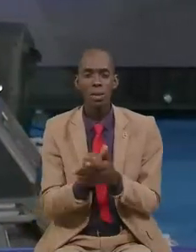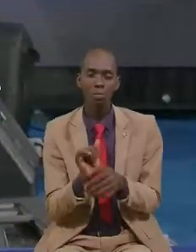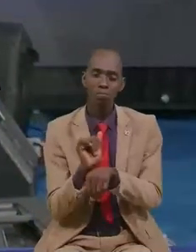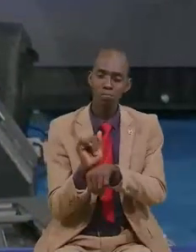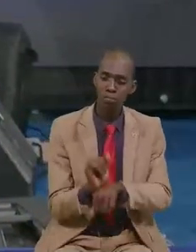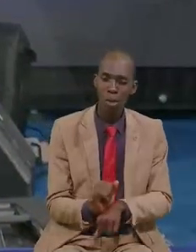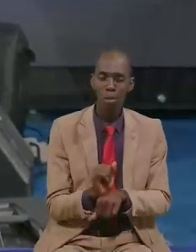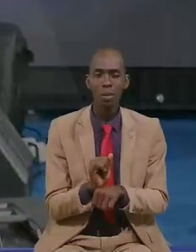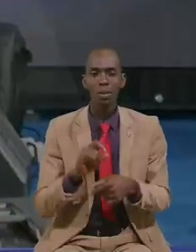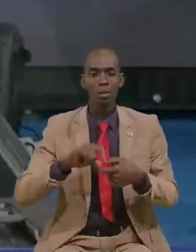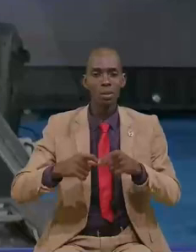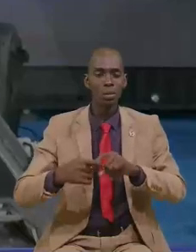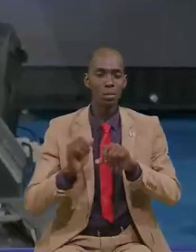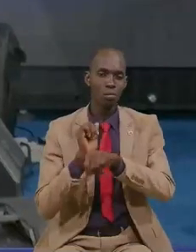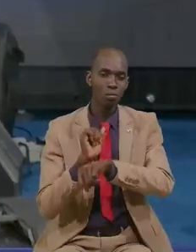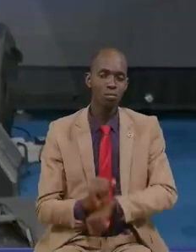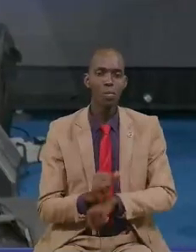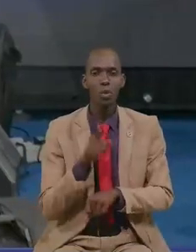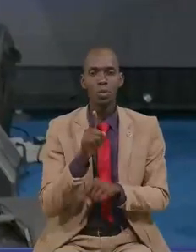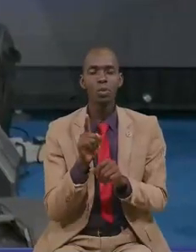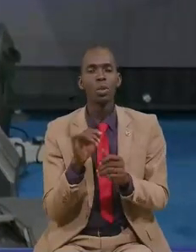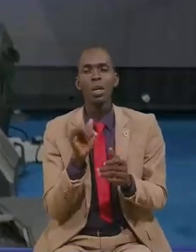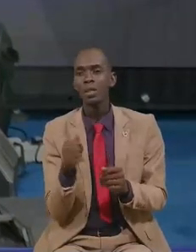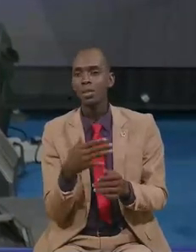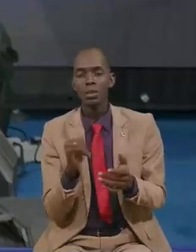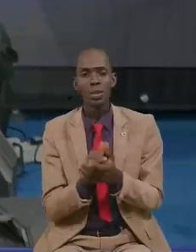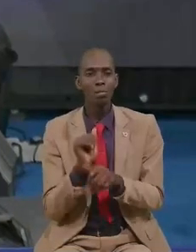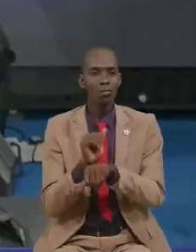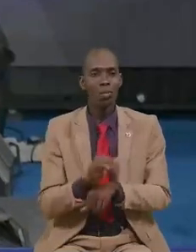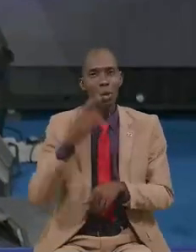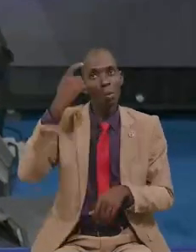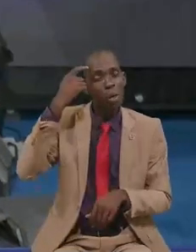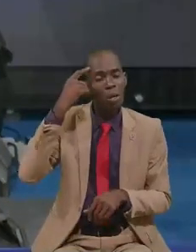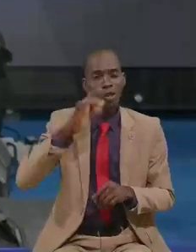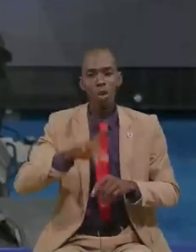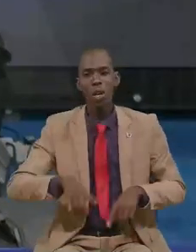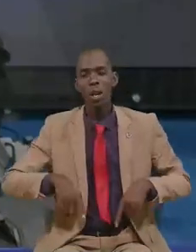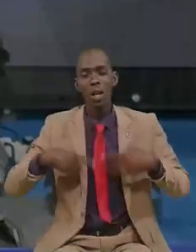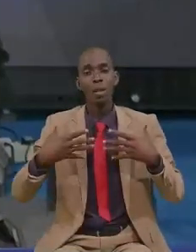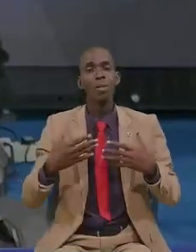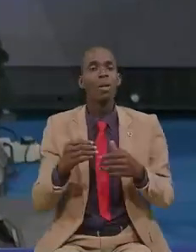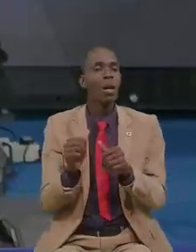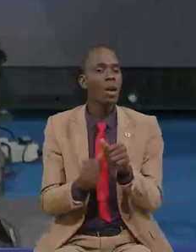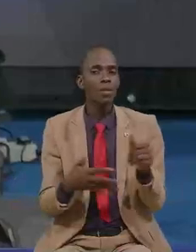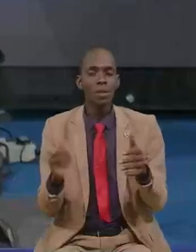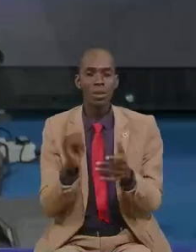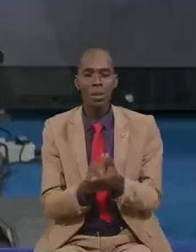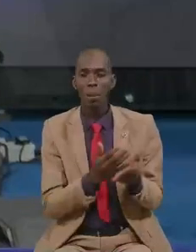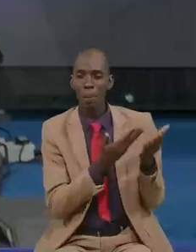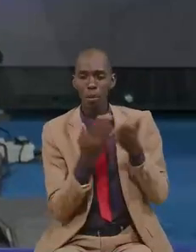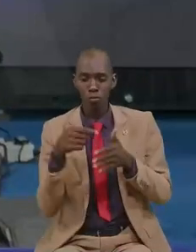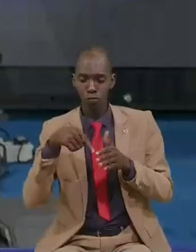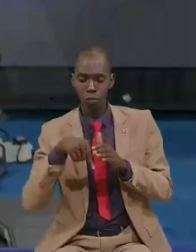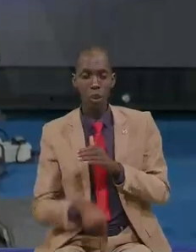ce qui amortit votre cerveau, votre conscience, votre vie, tout ce qui vous enfonce, Dieu